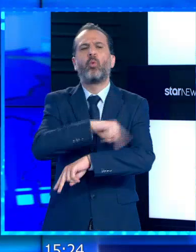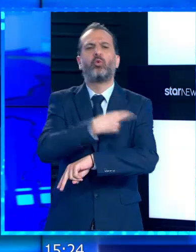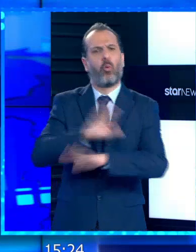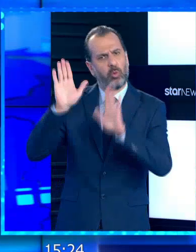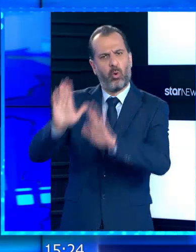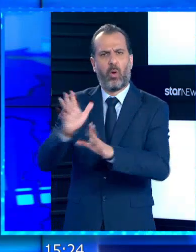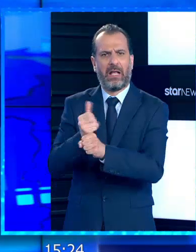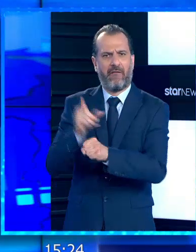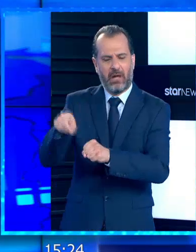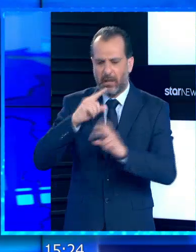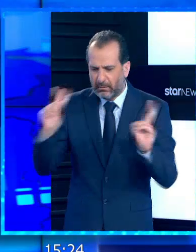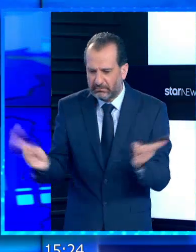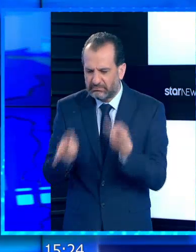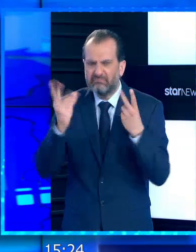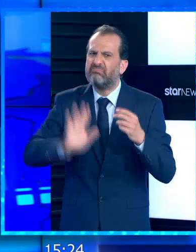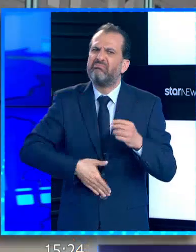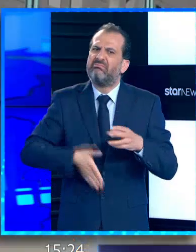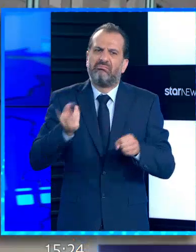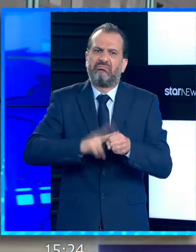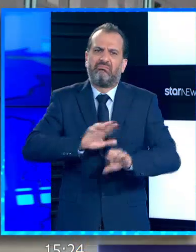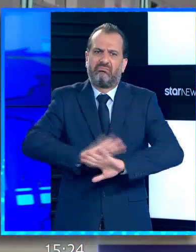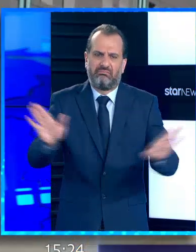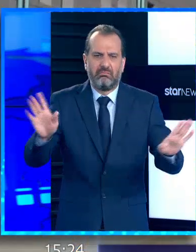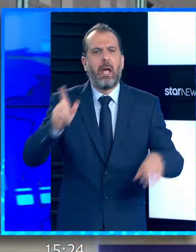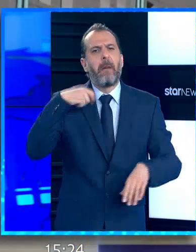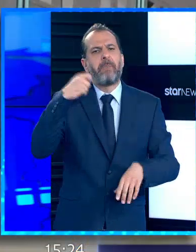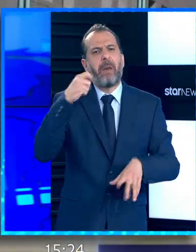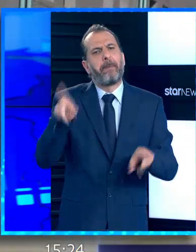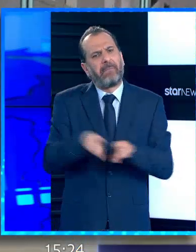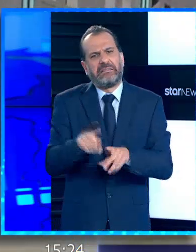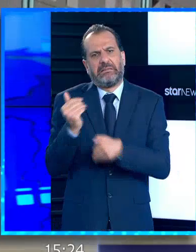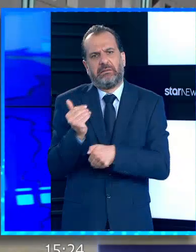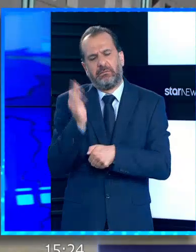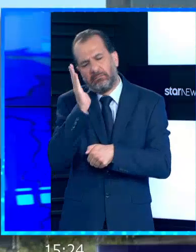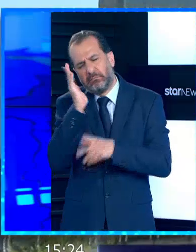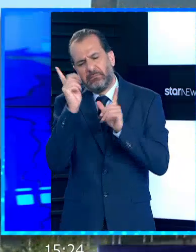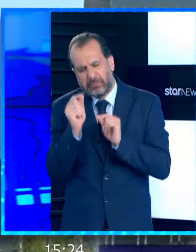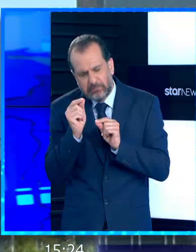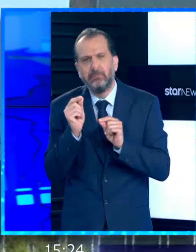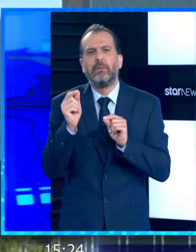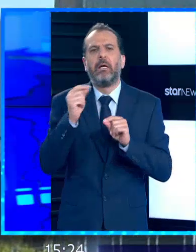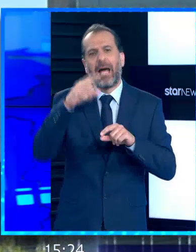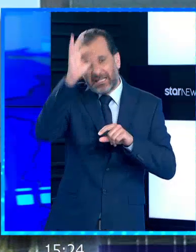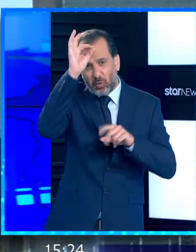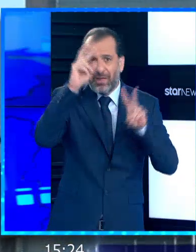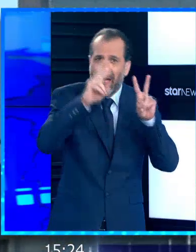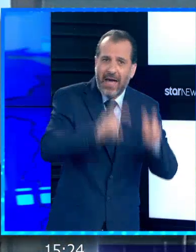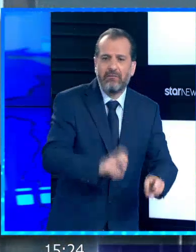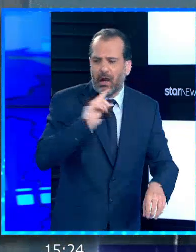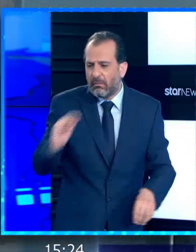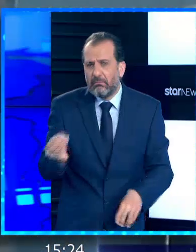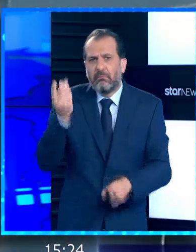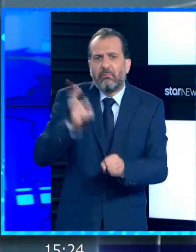πόλης, όπου διαπιστώθηκε ο θάνατός του. Το μωρό είχε κοιμηθεί με τη μητέρα του και κάτω από συνθήκες που ερευνώνται από την αστυνομία έχασε τη ζωή